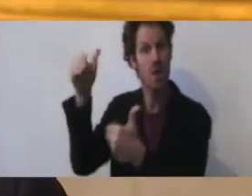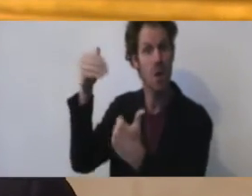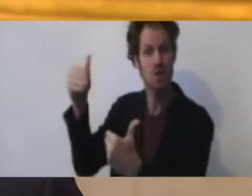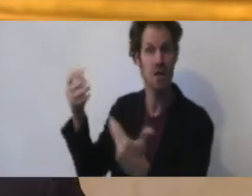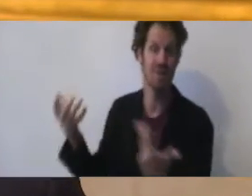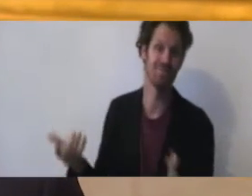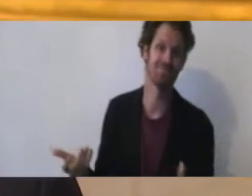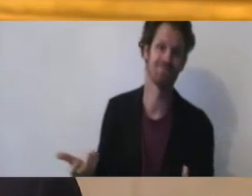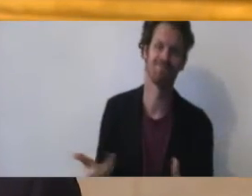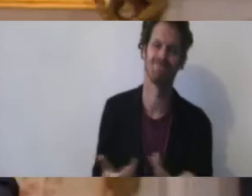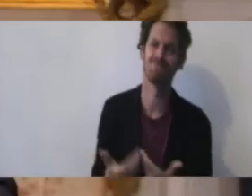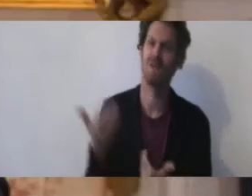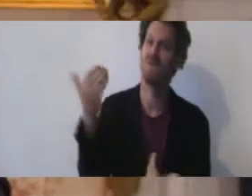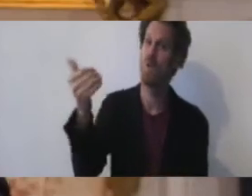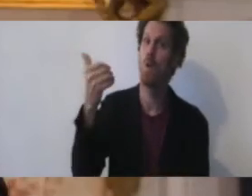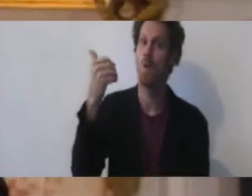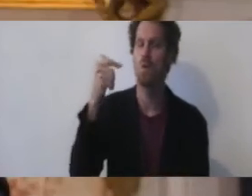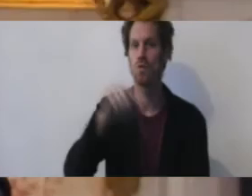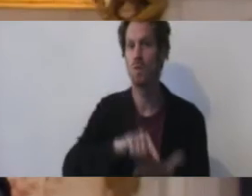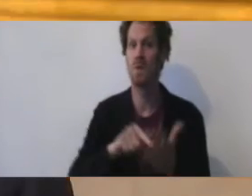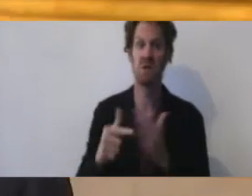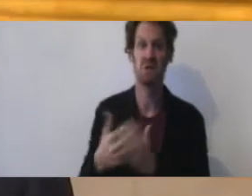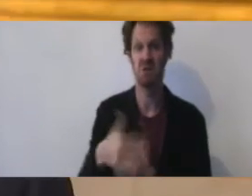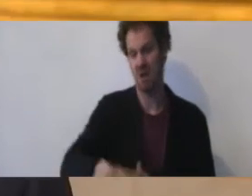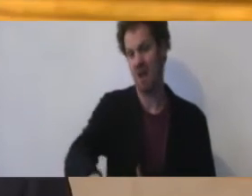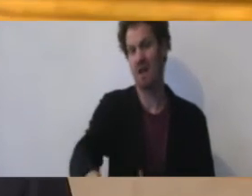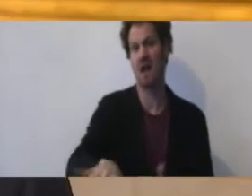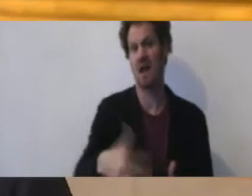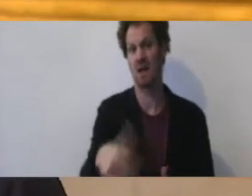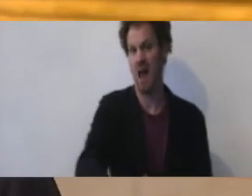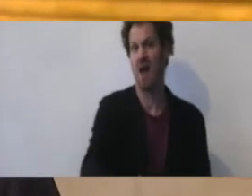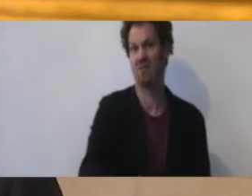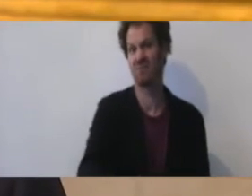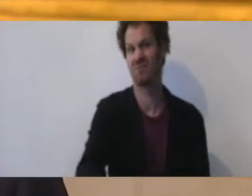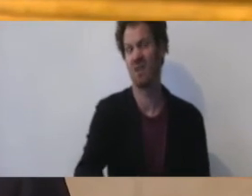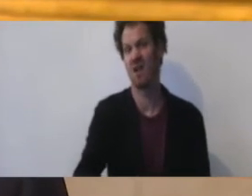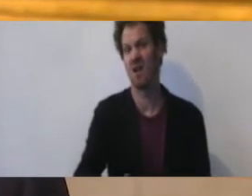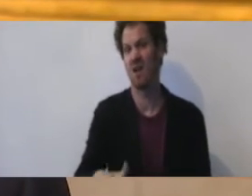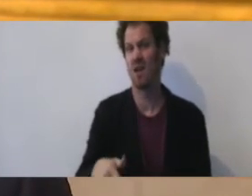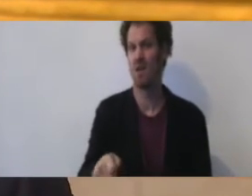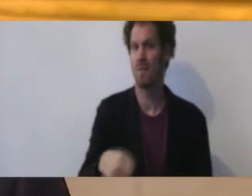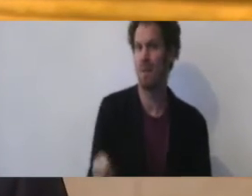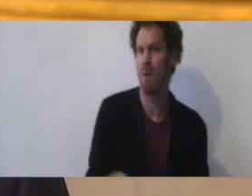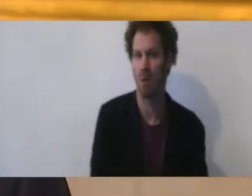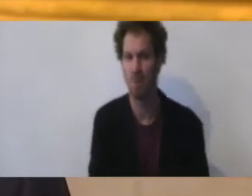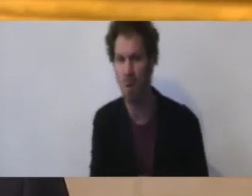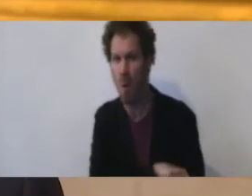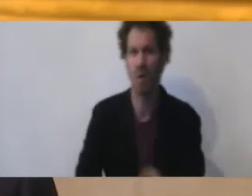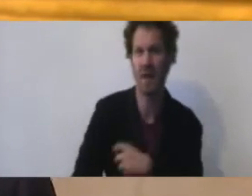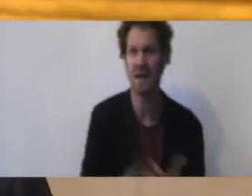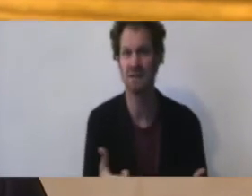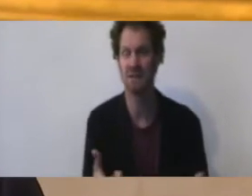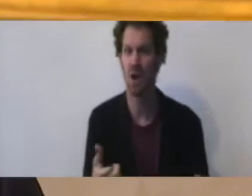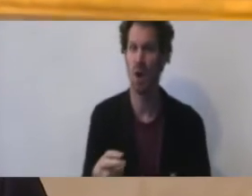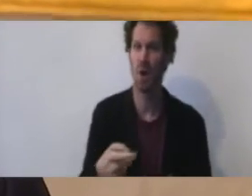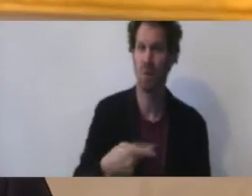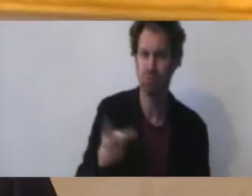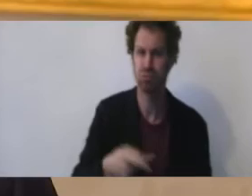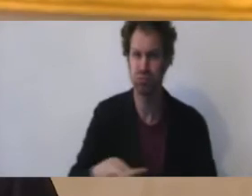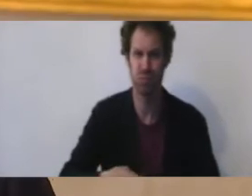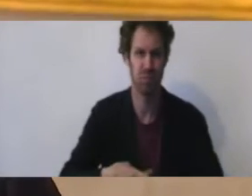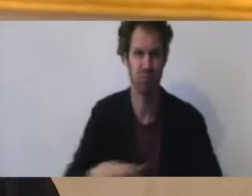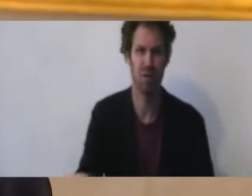forme pour l'année qui s'ouvre 2015 doit être une année d'audace d'action et de solidarité